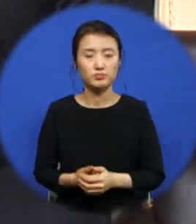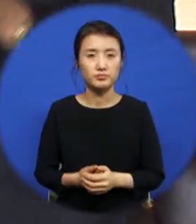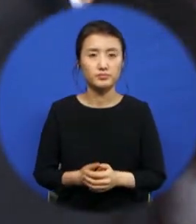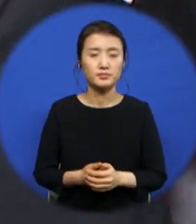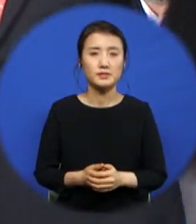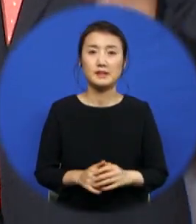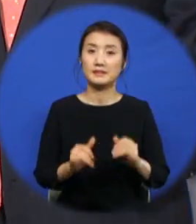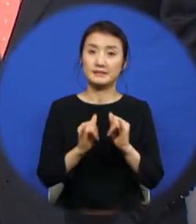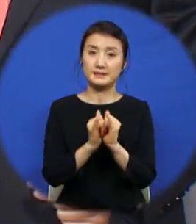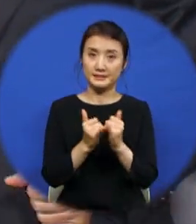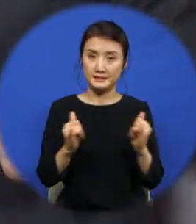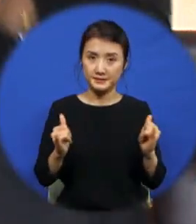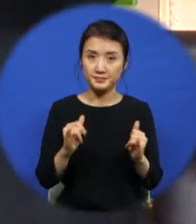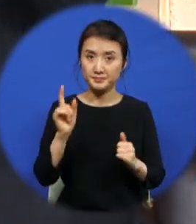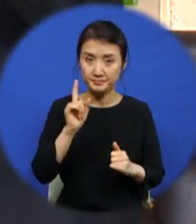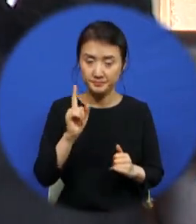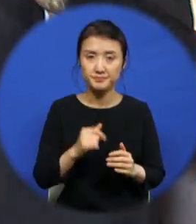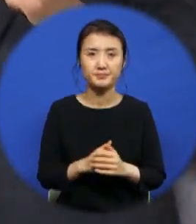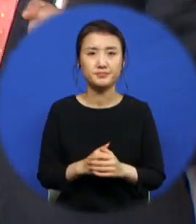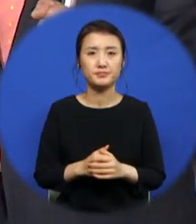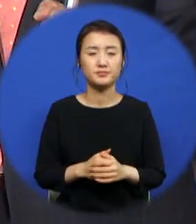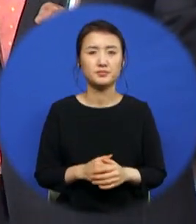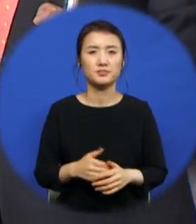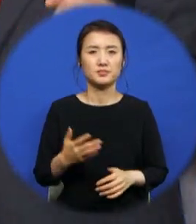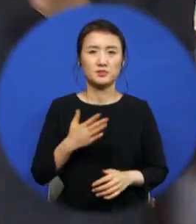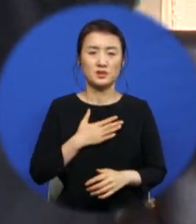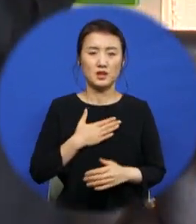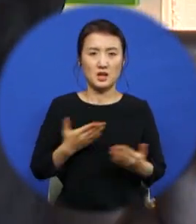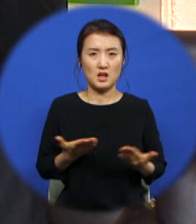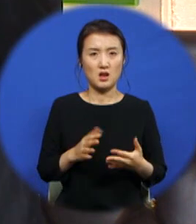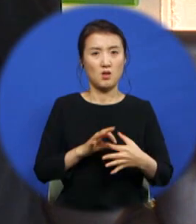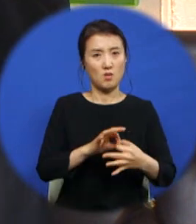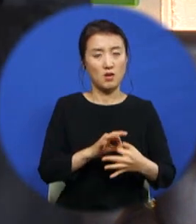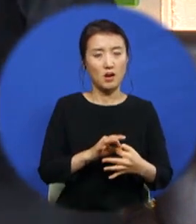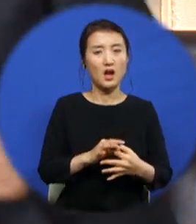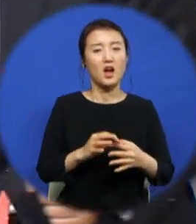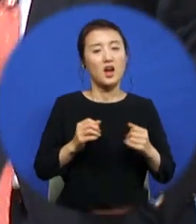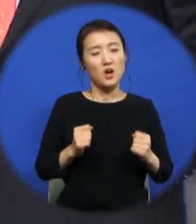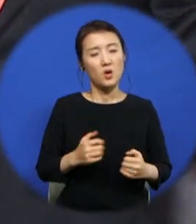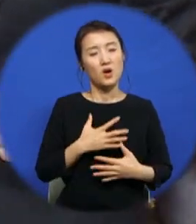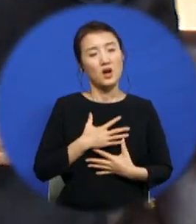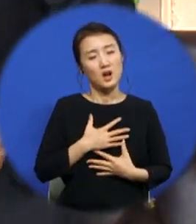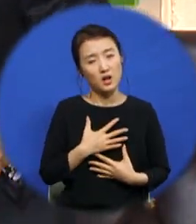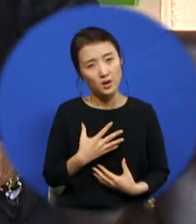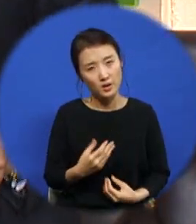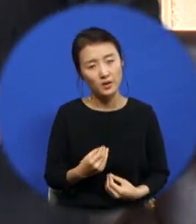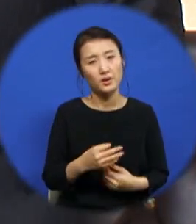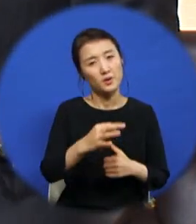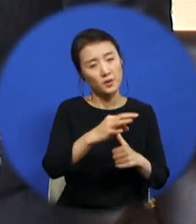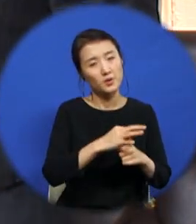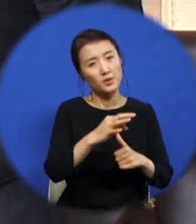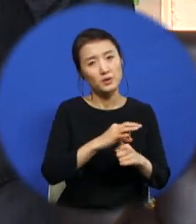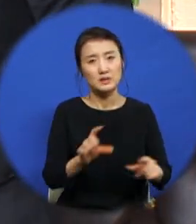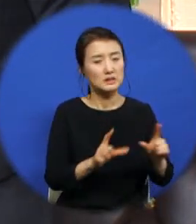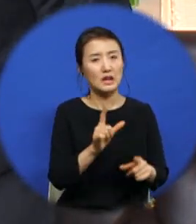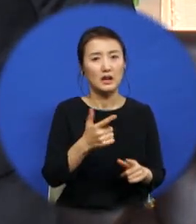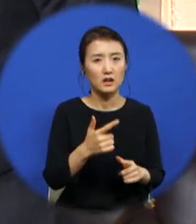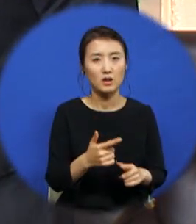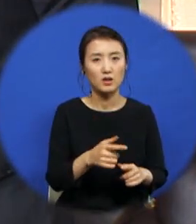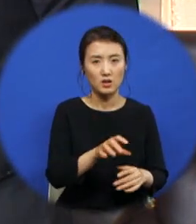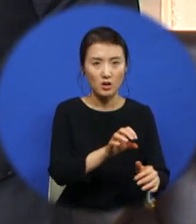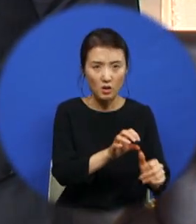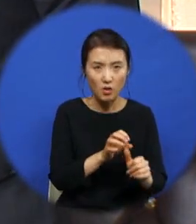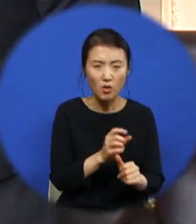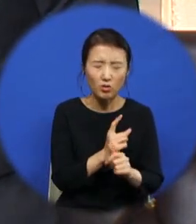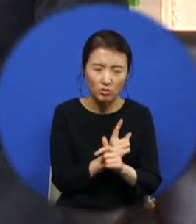자기 일을 통해서 복지부동 하거나 안주하는 것이 아니고 쑥 새로운 것을 만들어야 되는데